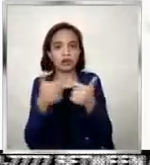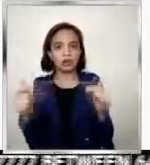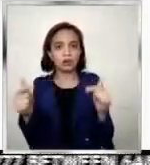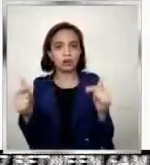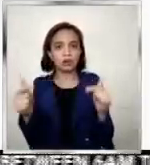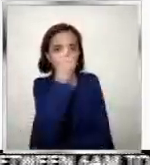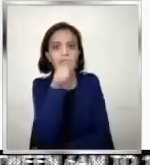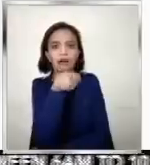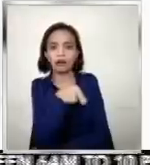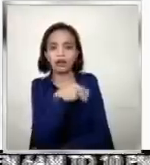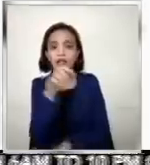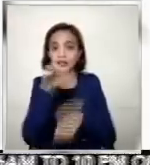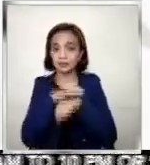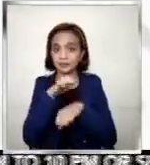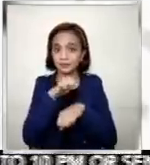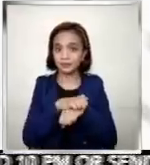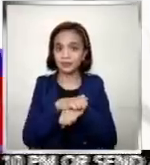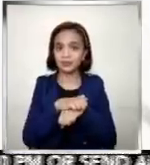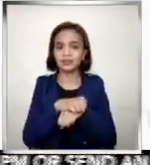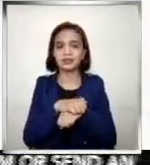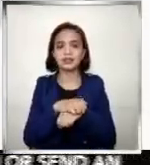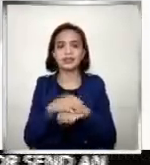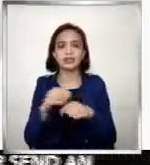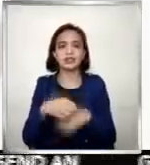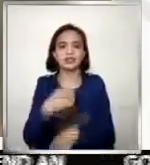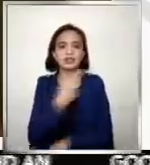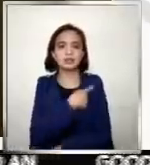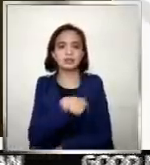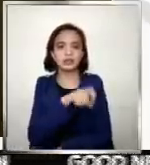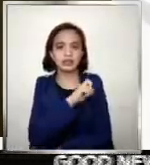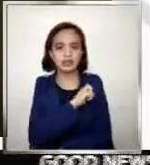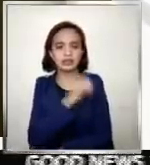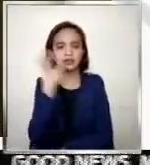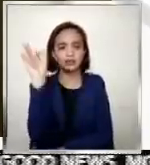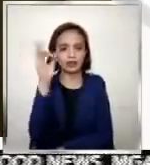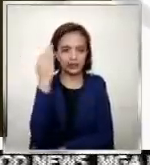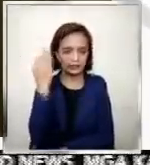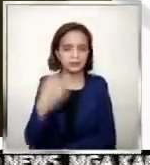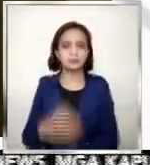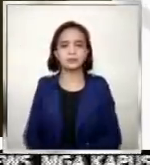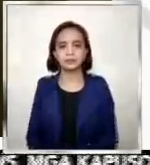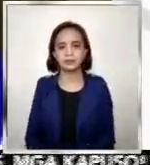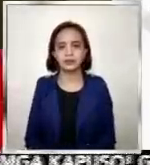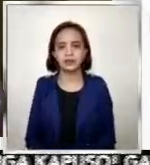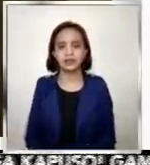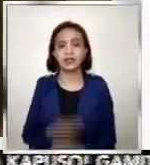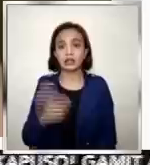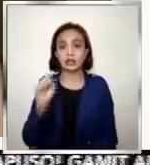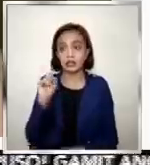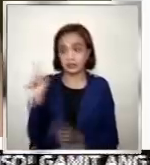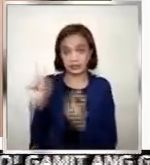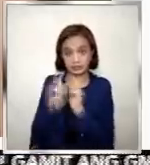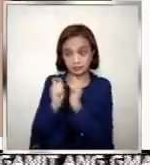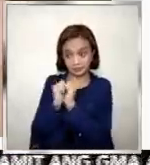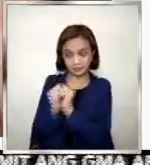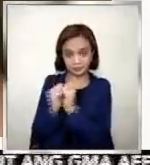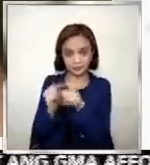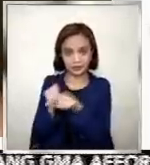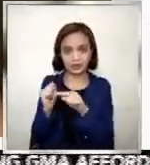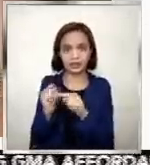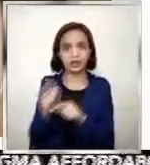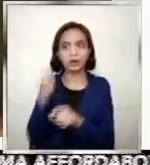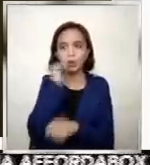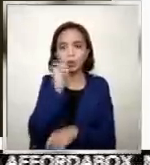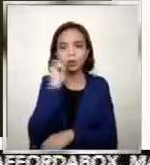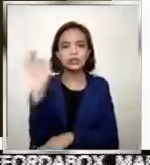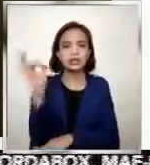English, Filipino, Spanish, at French. Pag kasama niya ako, usually puro French. Pag kasama niya si